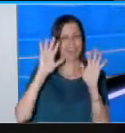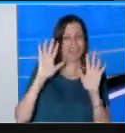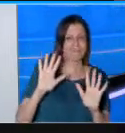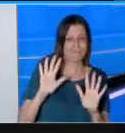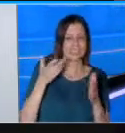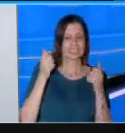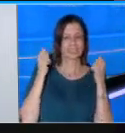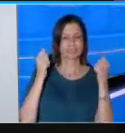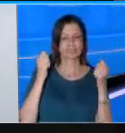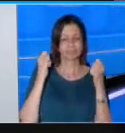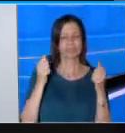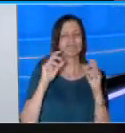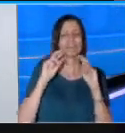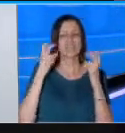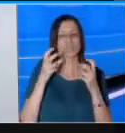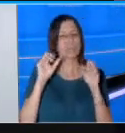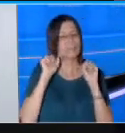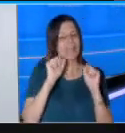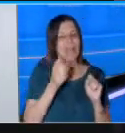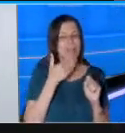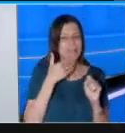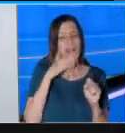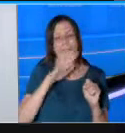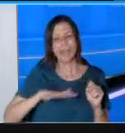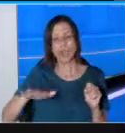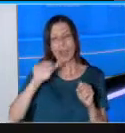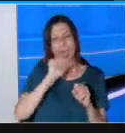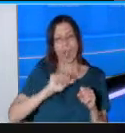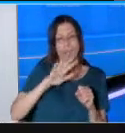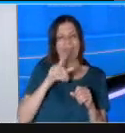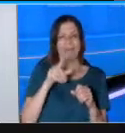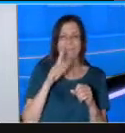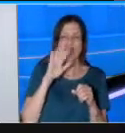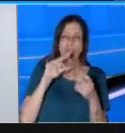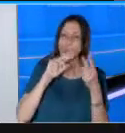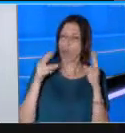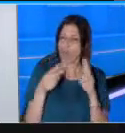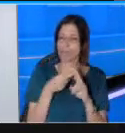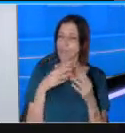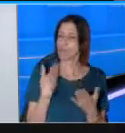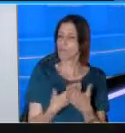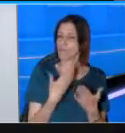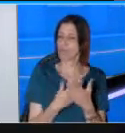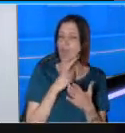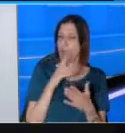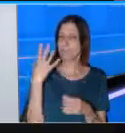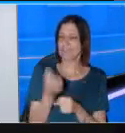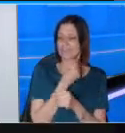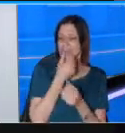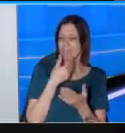בעצרות תמיכה בישראל, וזה קורה בכל אירופה ובכל העולם. ועובדה שלא מצליחים להוקיע